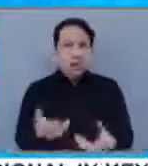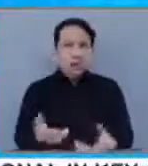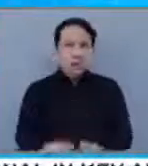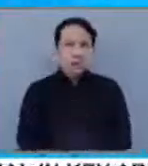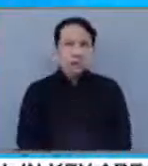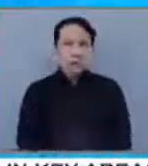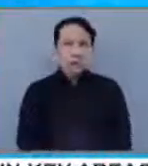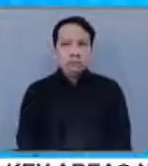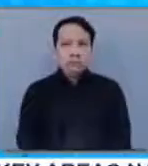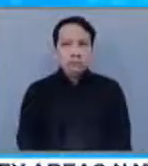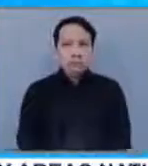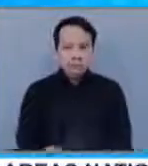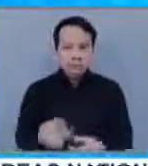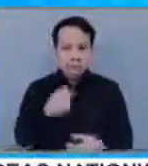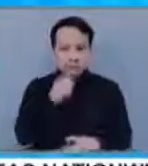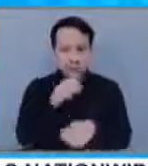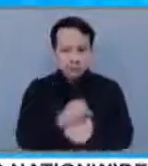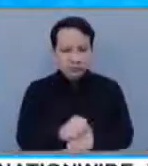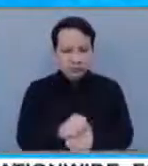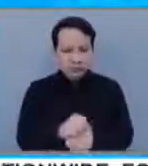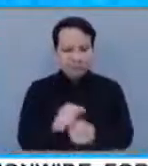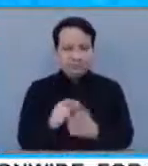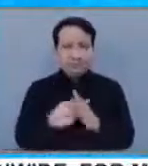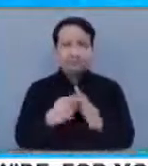naging dahilan upang ngayon ay makilala siya.